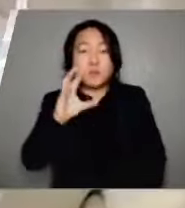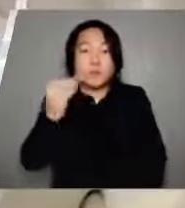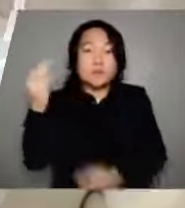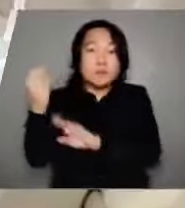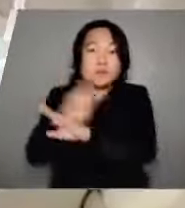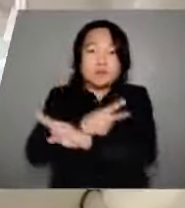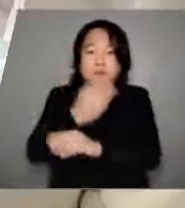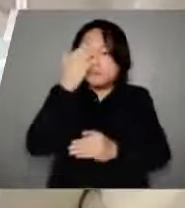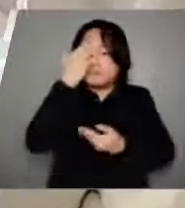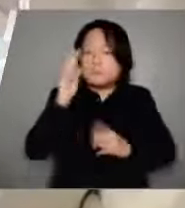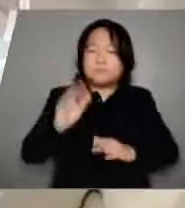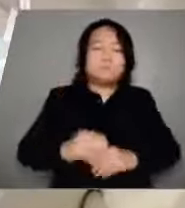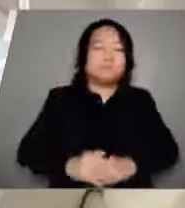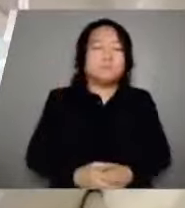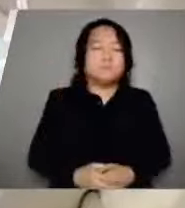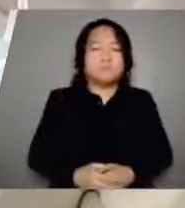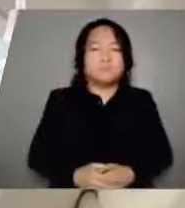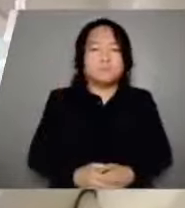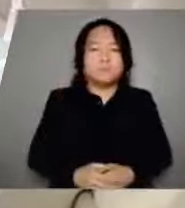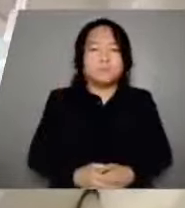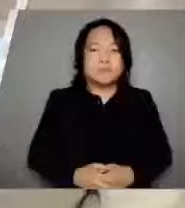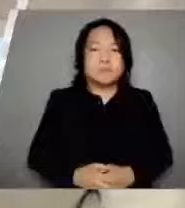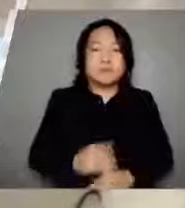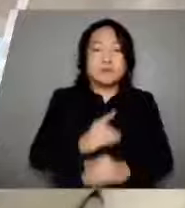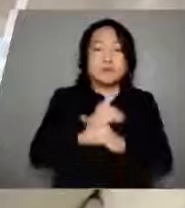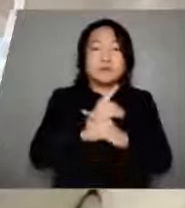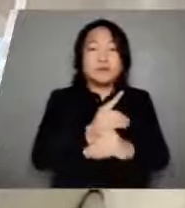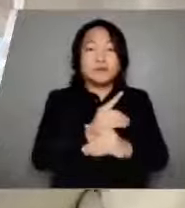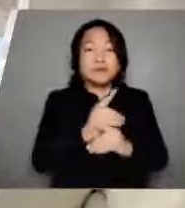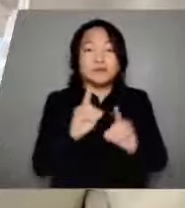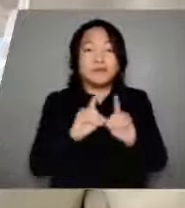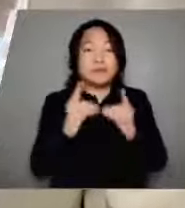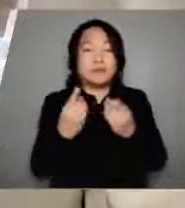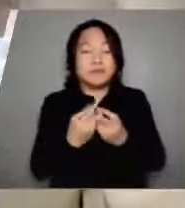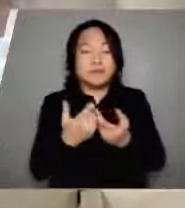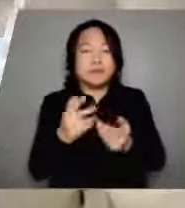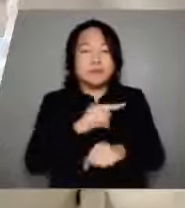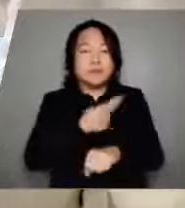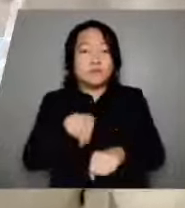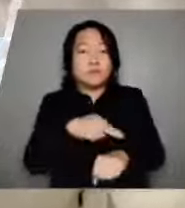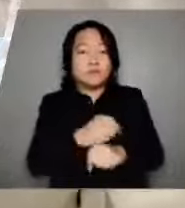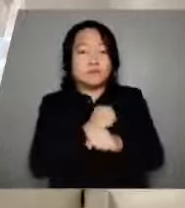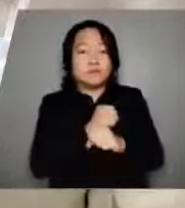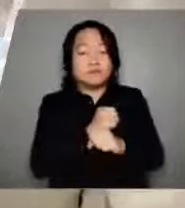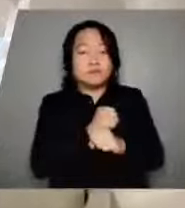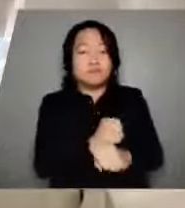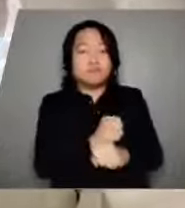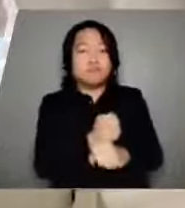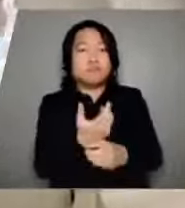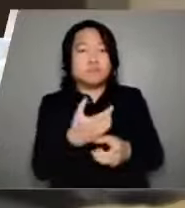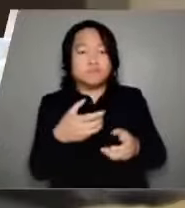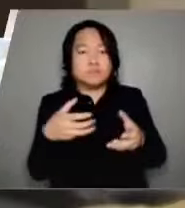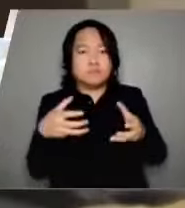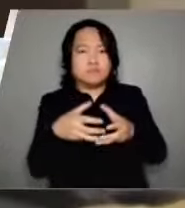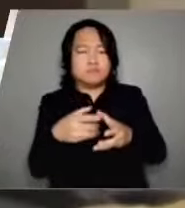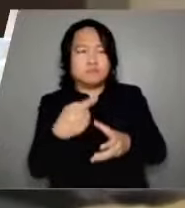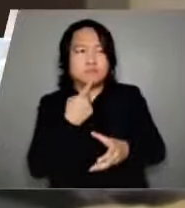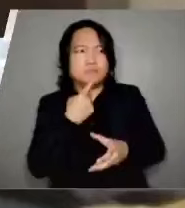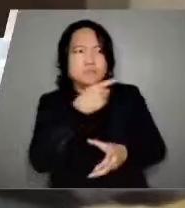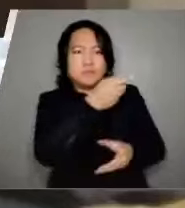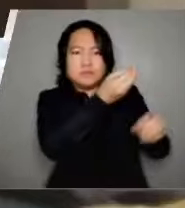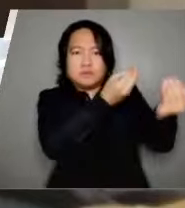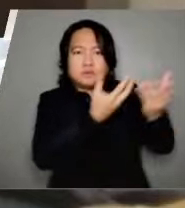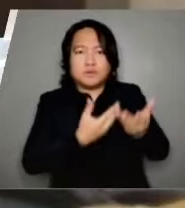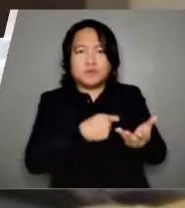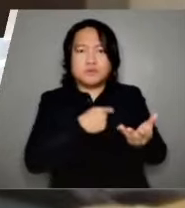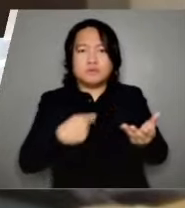Nauna nang itinanggi ng Defense Department at National Security Council ang umano'y new model kaugnay ng ayungin. Sabi naman